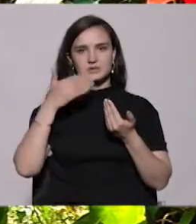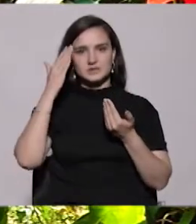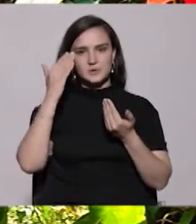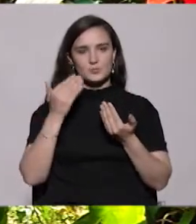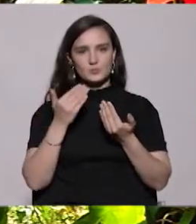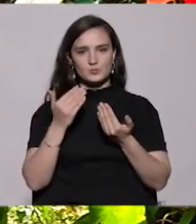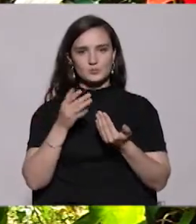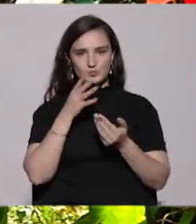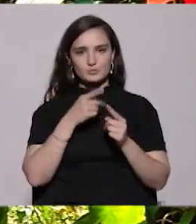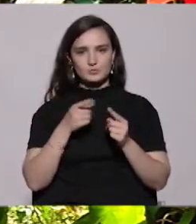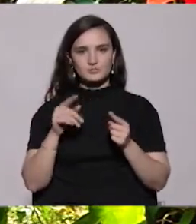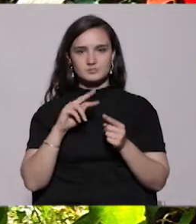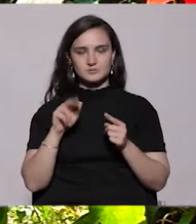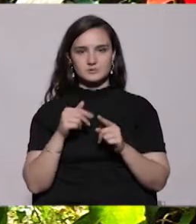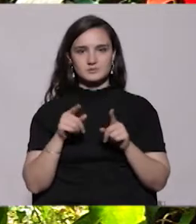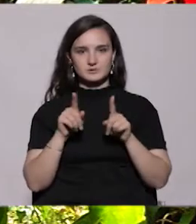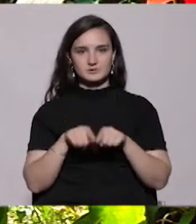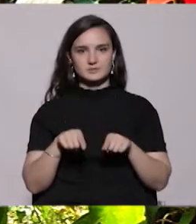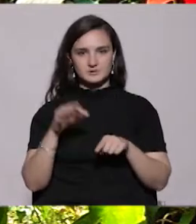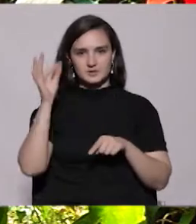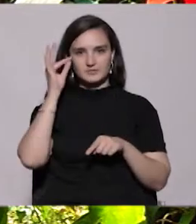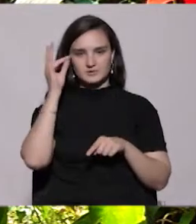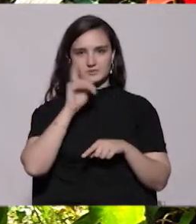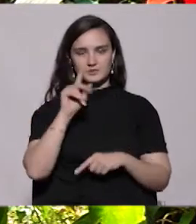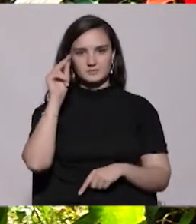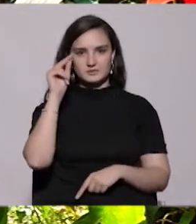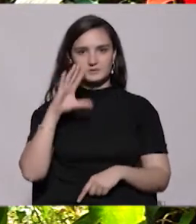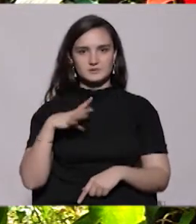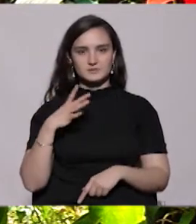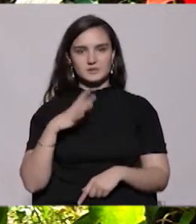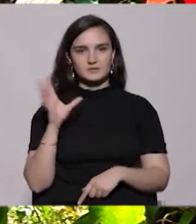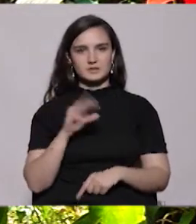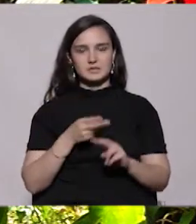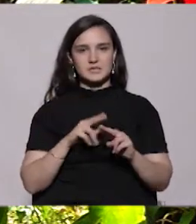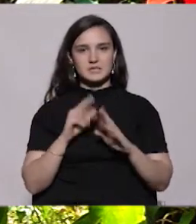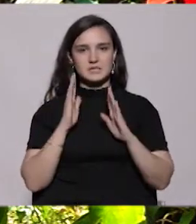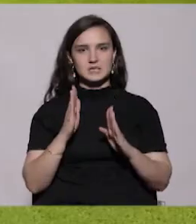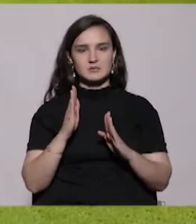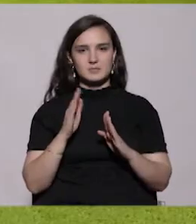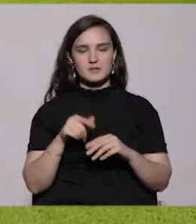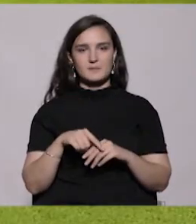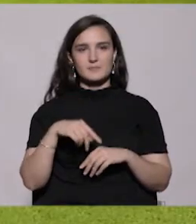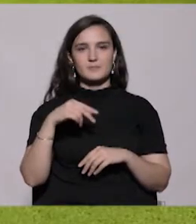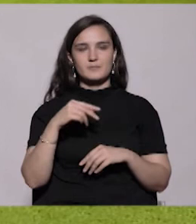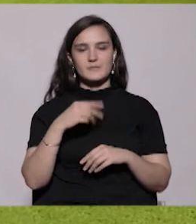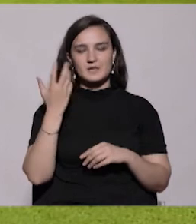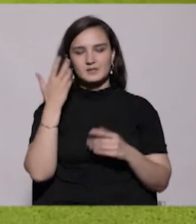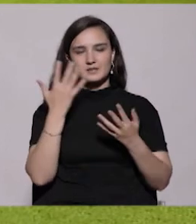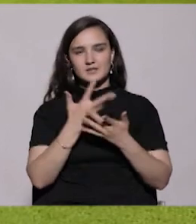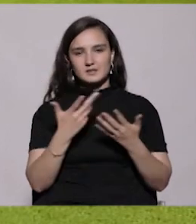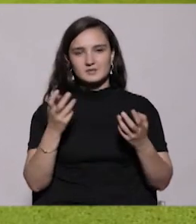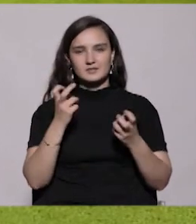საზაფხულო და თან გავიხსენოთ რაც ვისწავლეთ, ხო? ეს იქნება ნატურმორტი